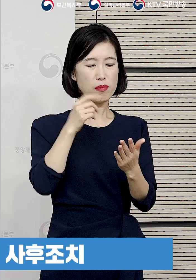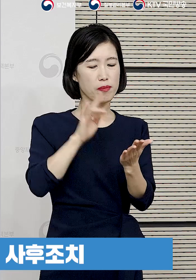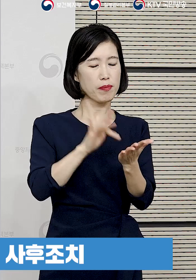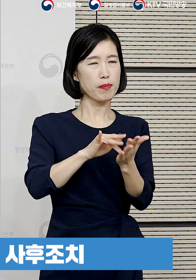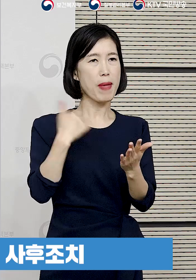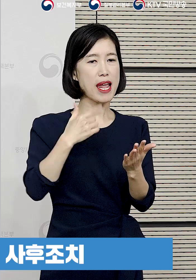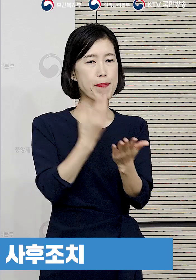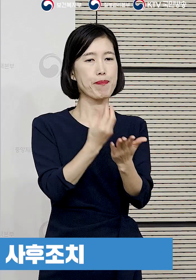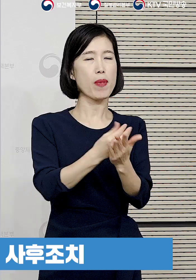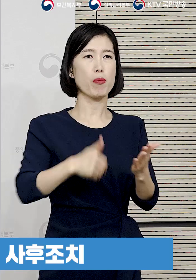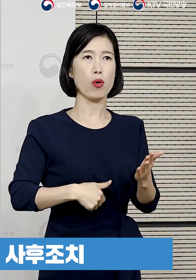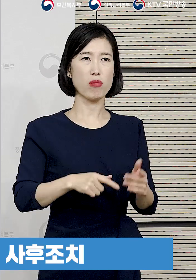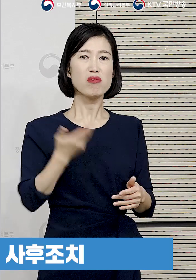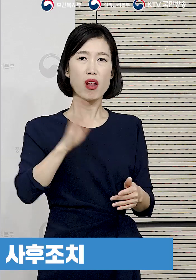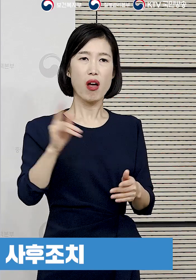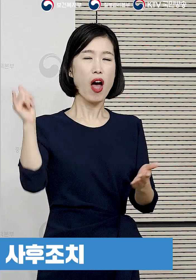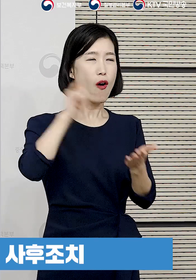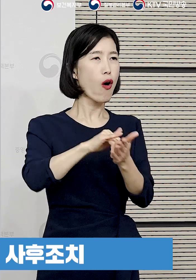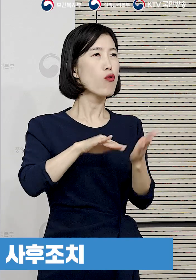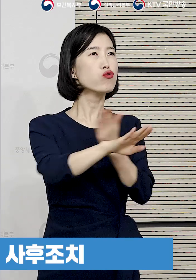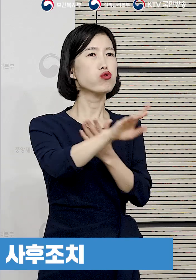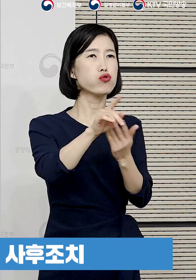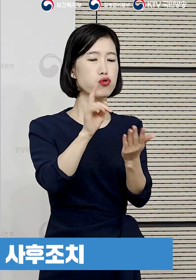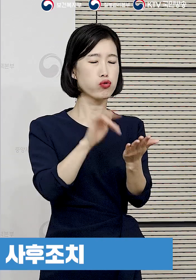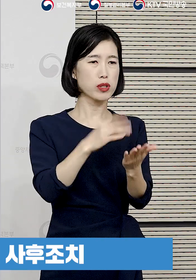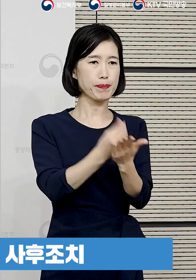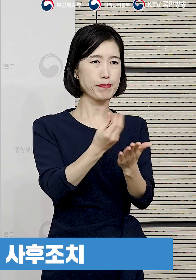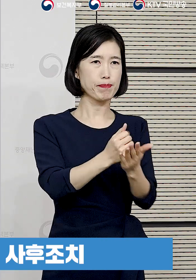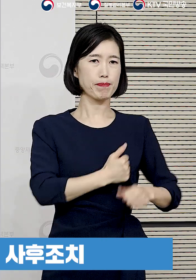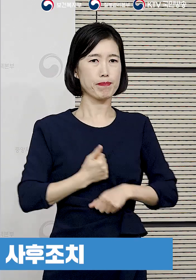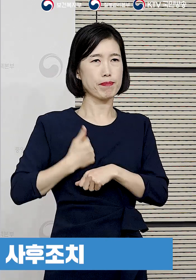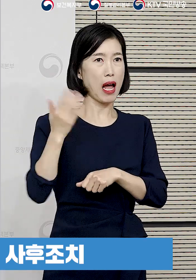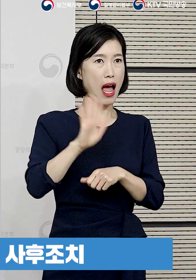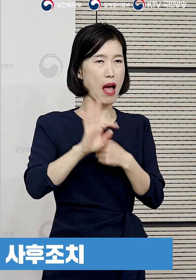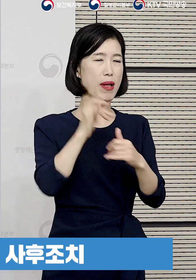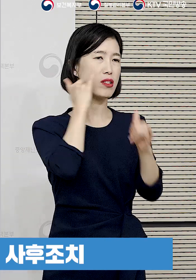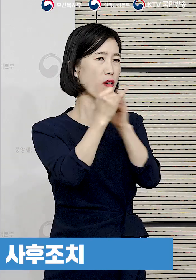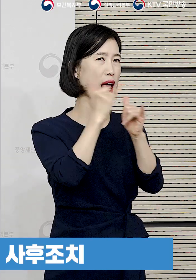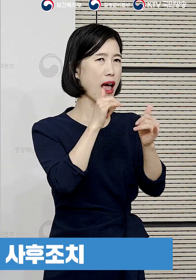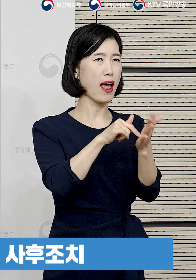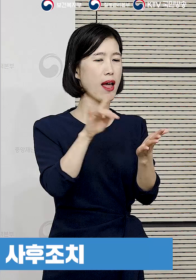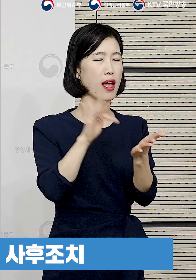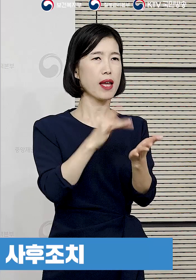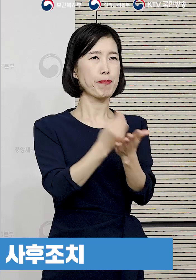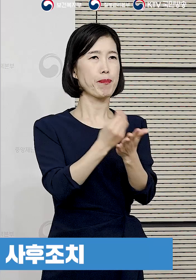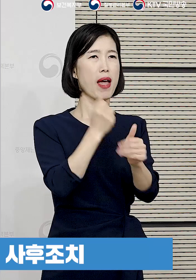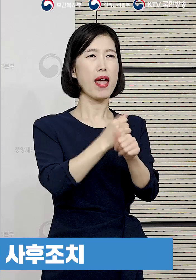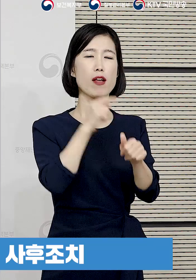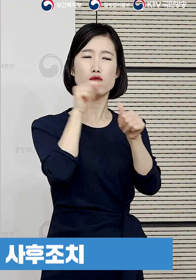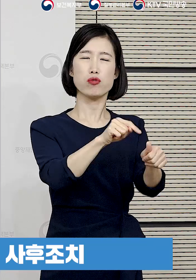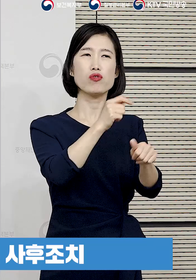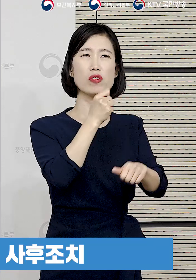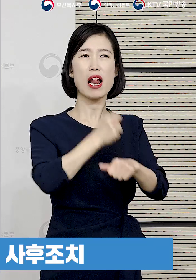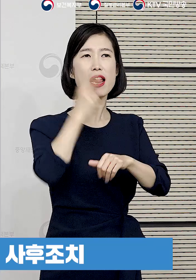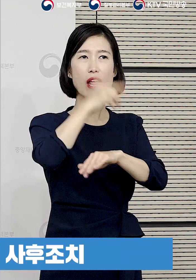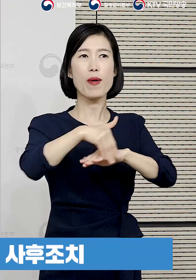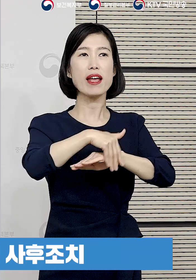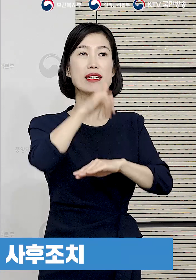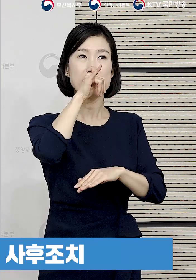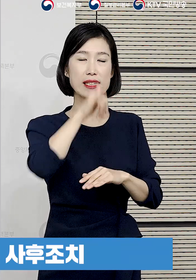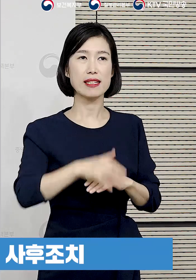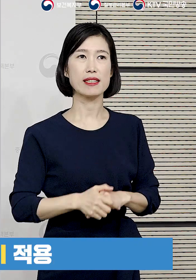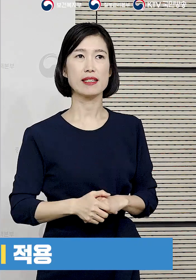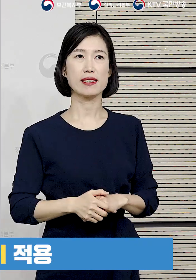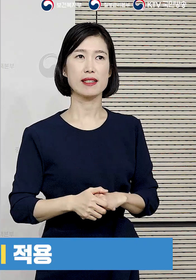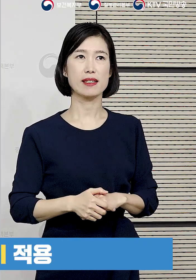하지 않거나 아니면 이런 경우에는 직접 전화를 통해서 어떤 확인을 하는 등의 사후 조치가 이루어지고